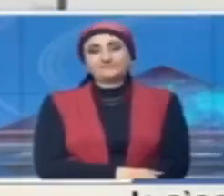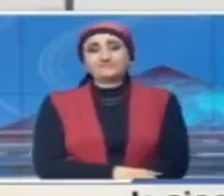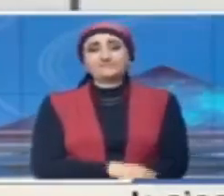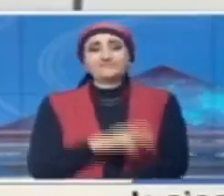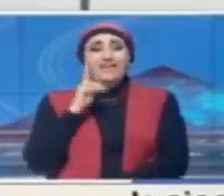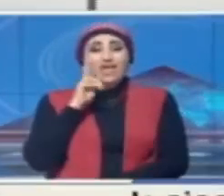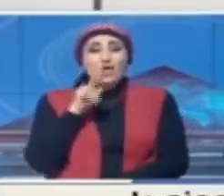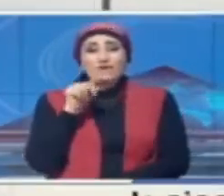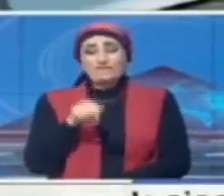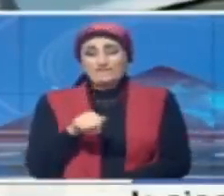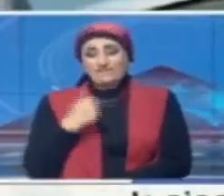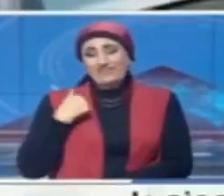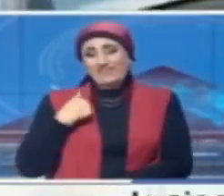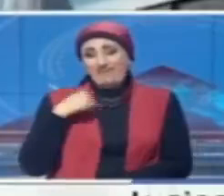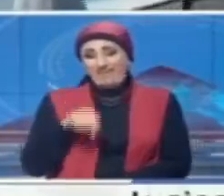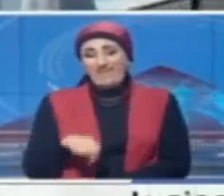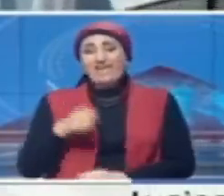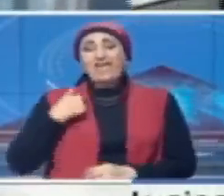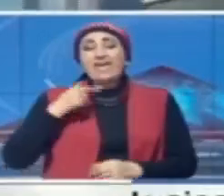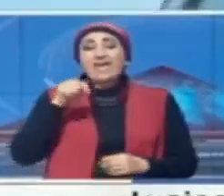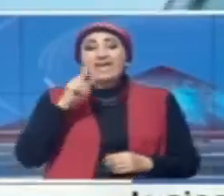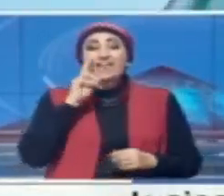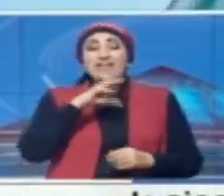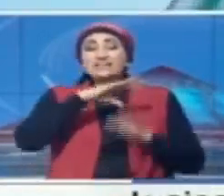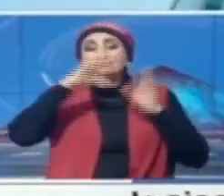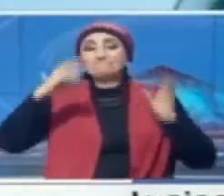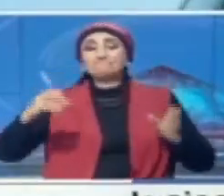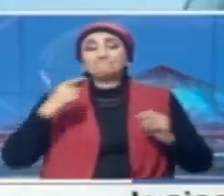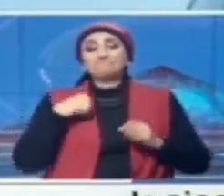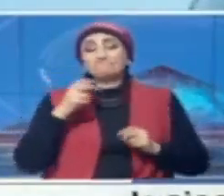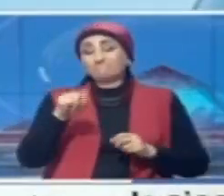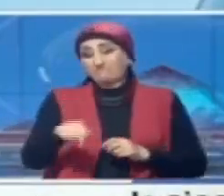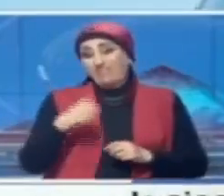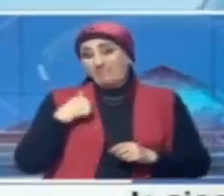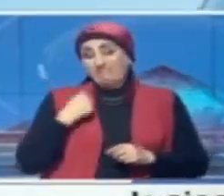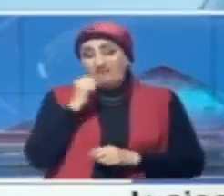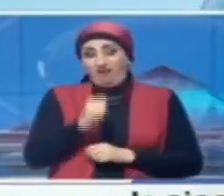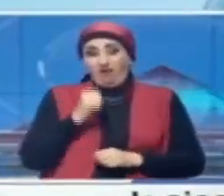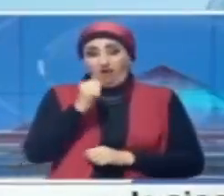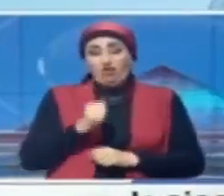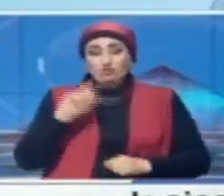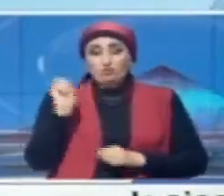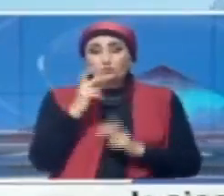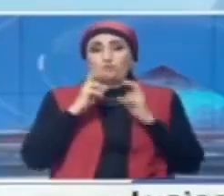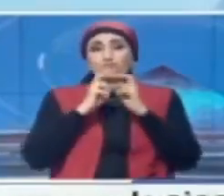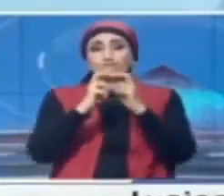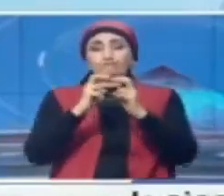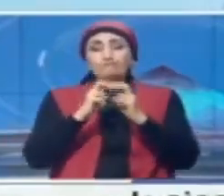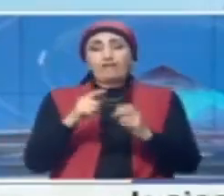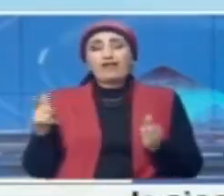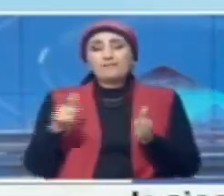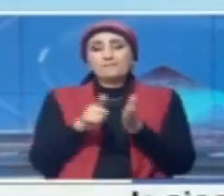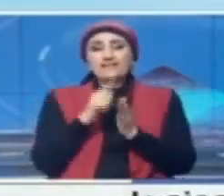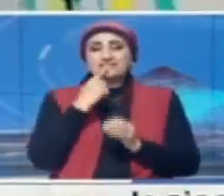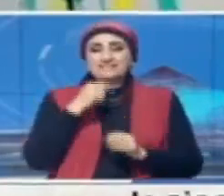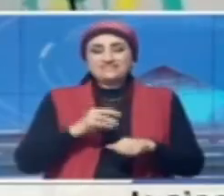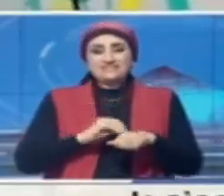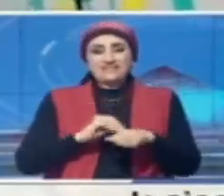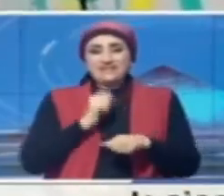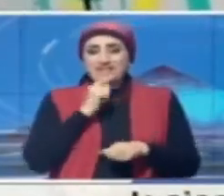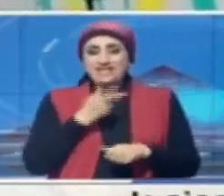هذه هي عربات قطارات المونوريل والمترو والقطار السريع التي وصلت إلى ميناء الإسكندرية